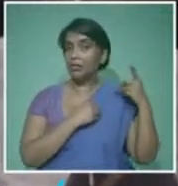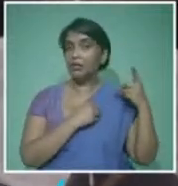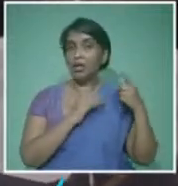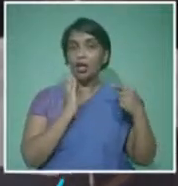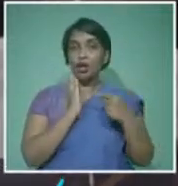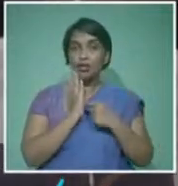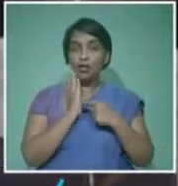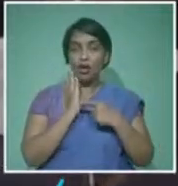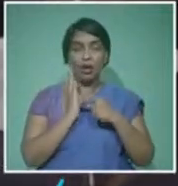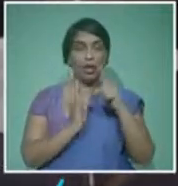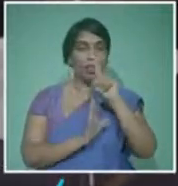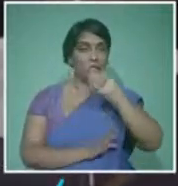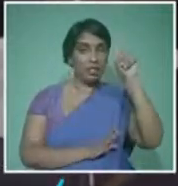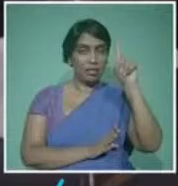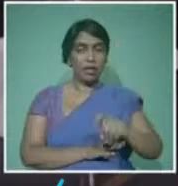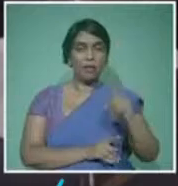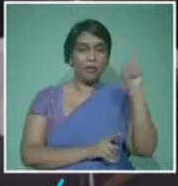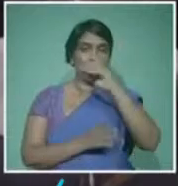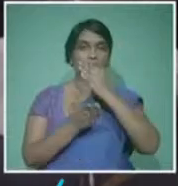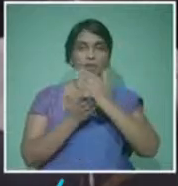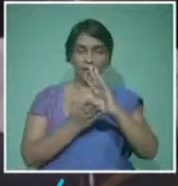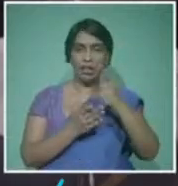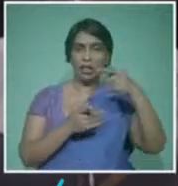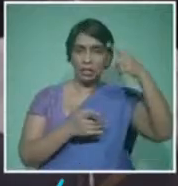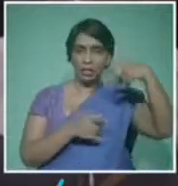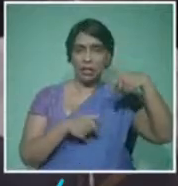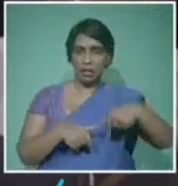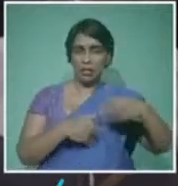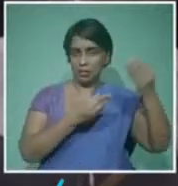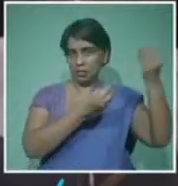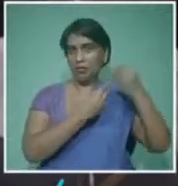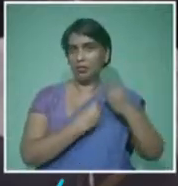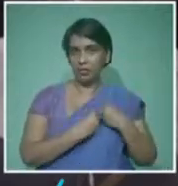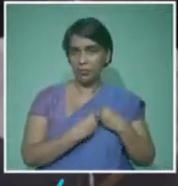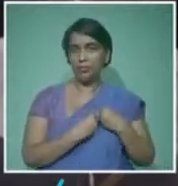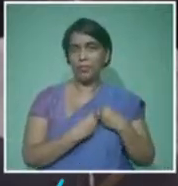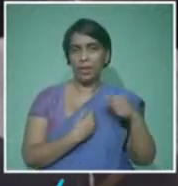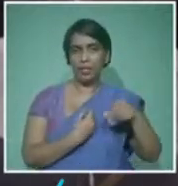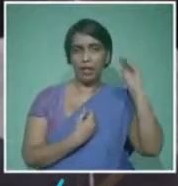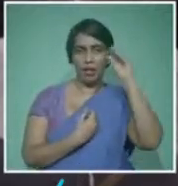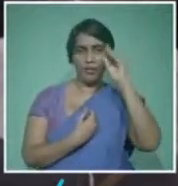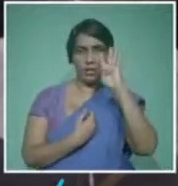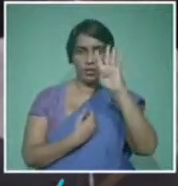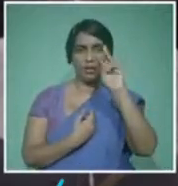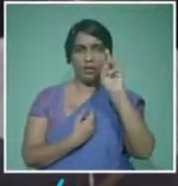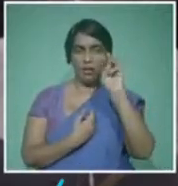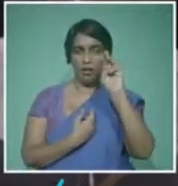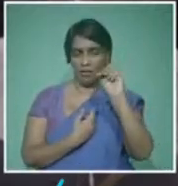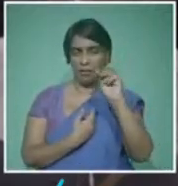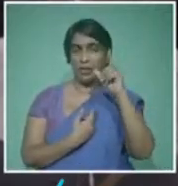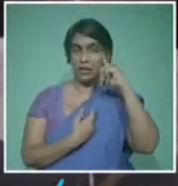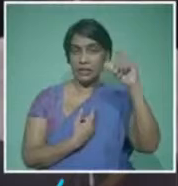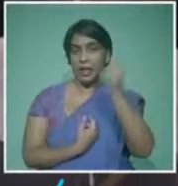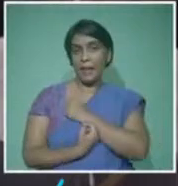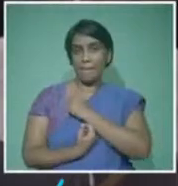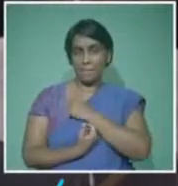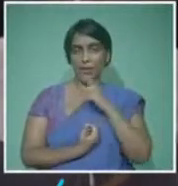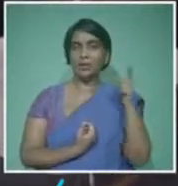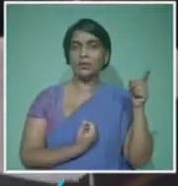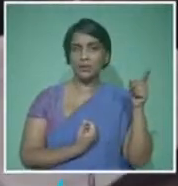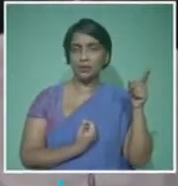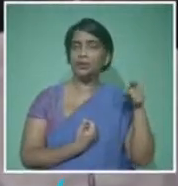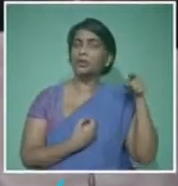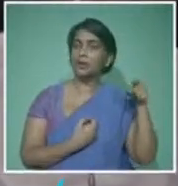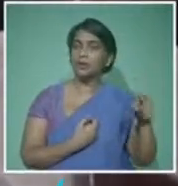ටොන් 10000ක්. ඒක දැන් පළවෙනි කුටස ලැබුණා. දෙවෙනි කුටස දැන් අද මට බාර දෙනවා. අදවස හතරාමාට චින්තනපතුම. එතකොට